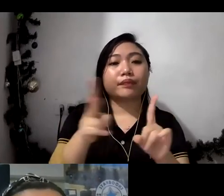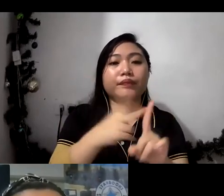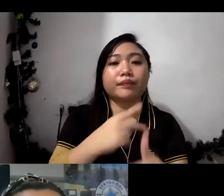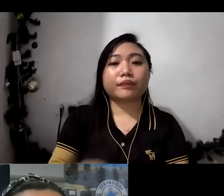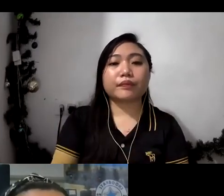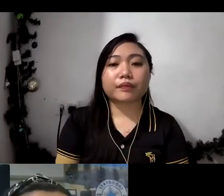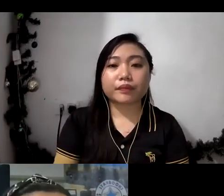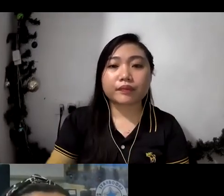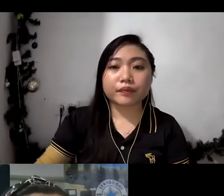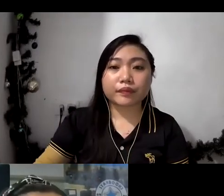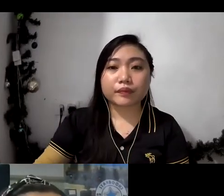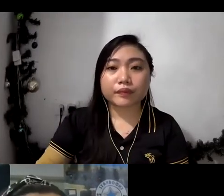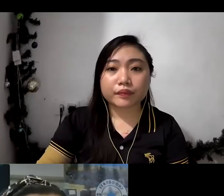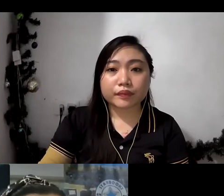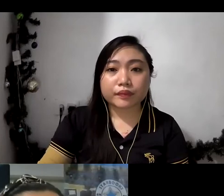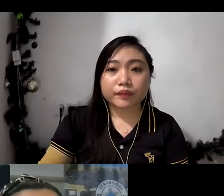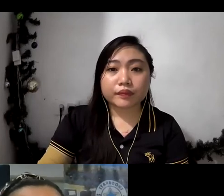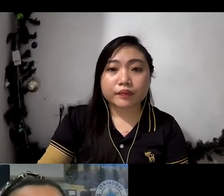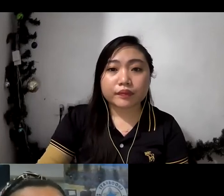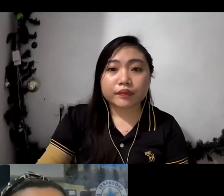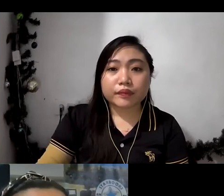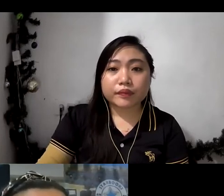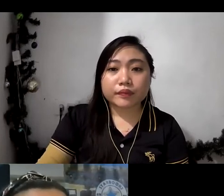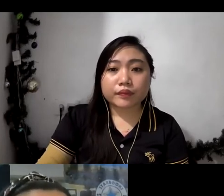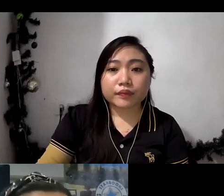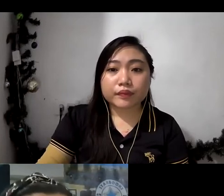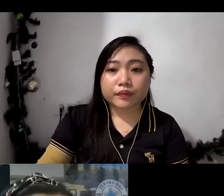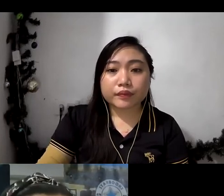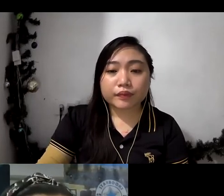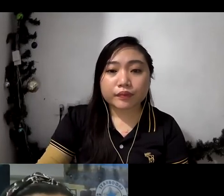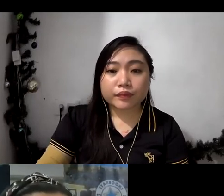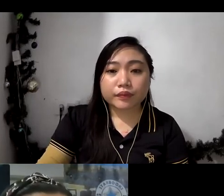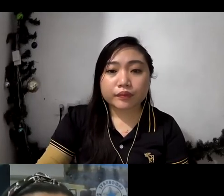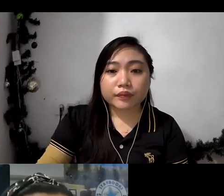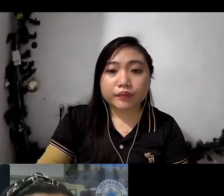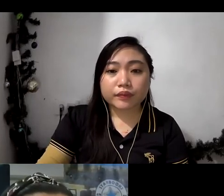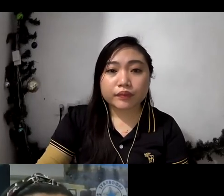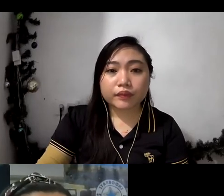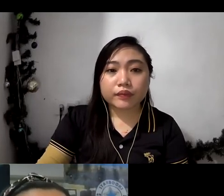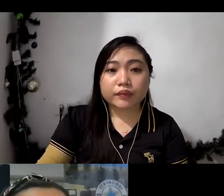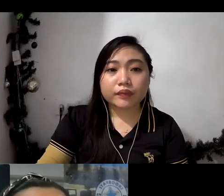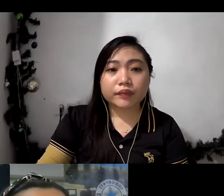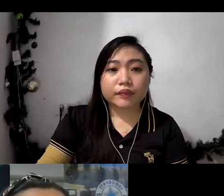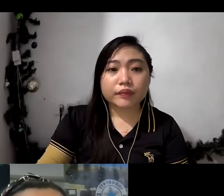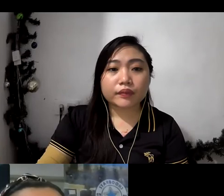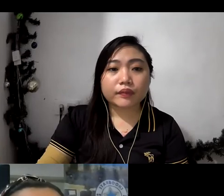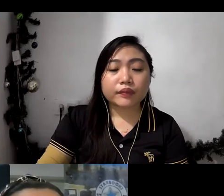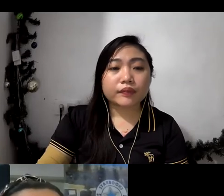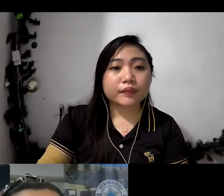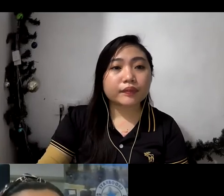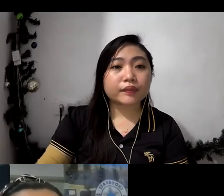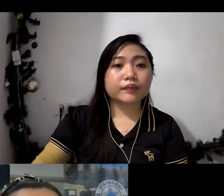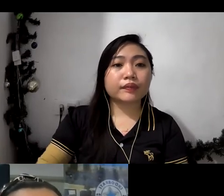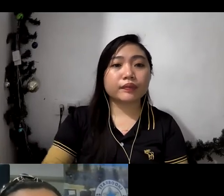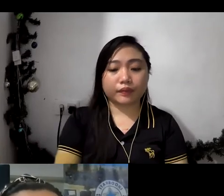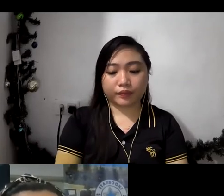Okay. Related question, ma'am. From Sir Ulysses Padrilan. Ma'am, ano po pwedeng